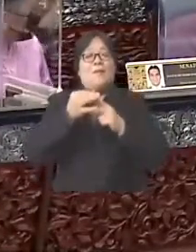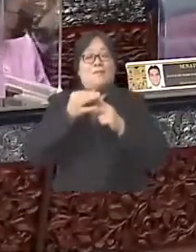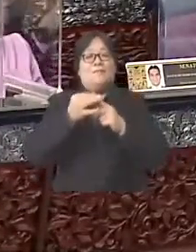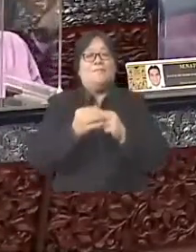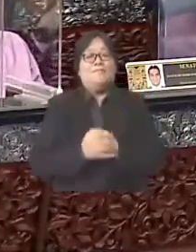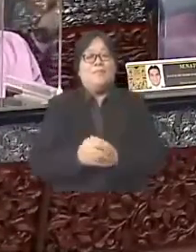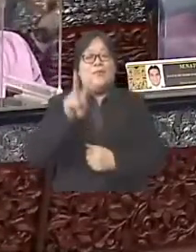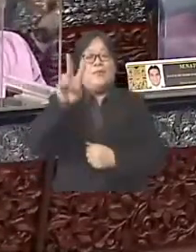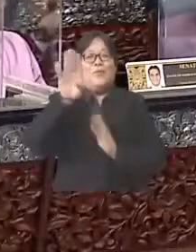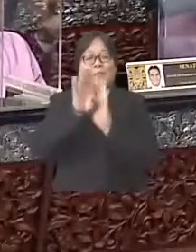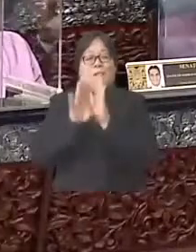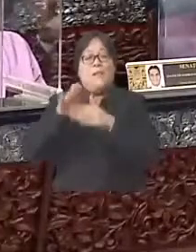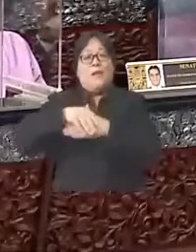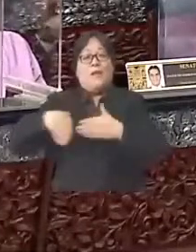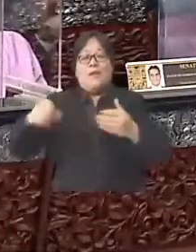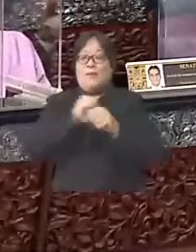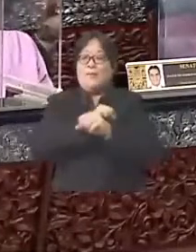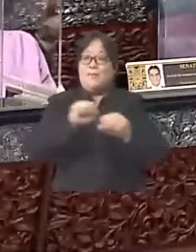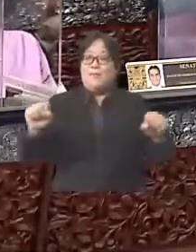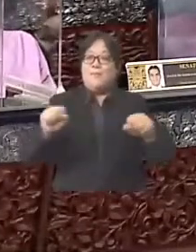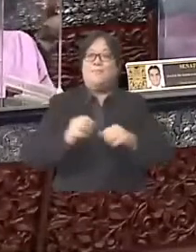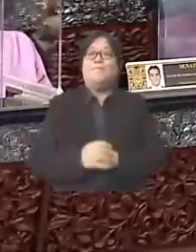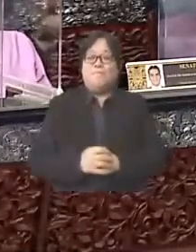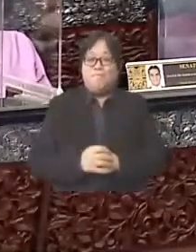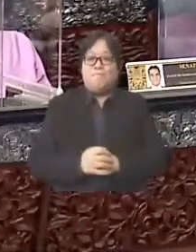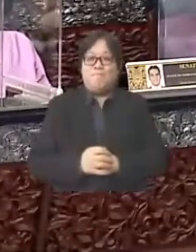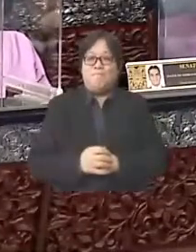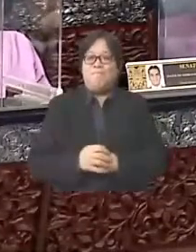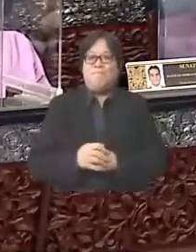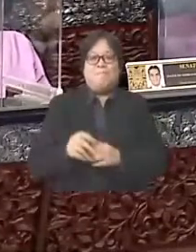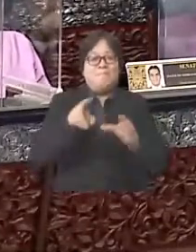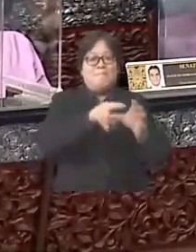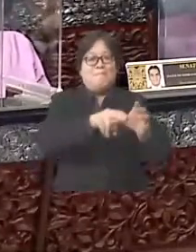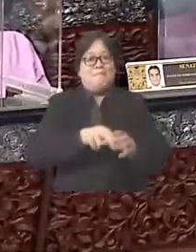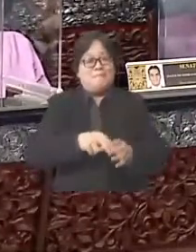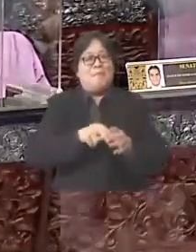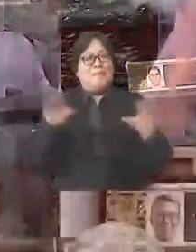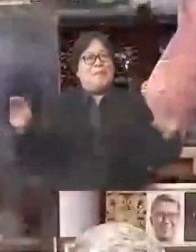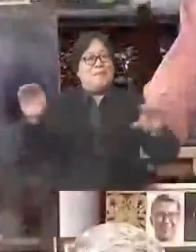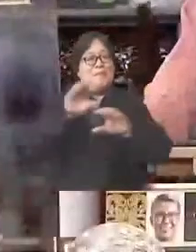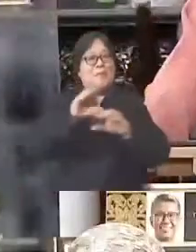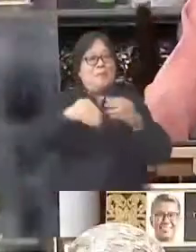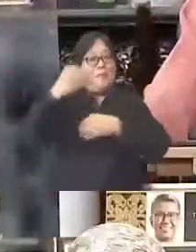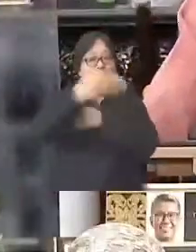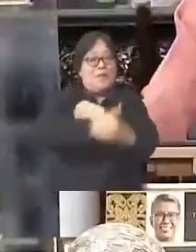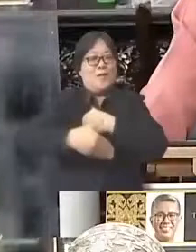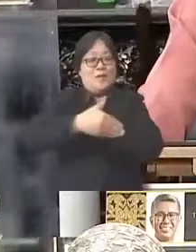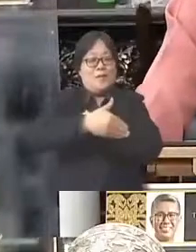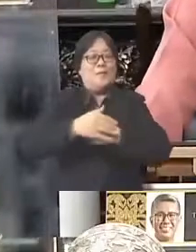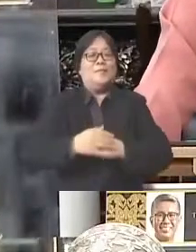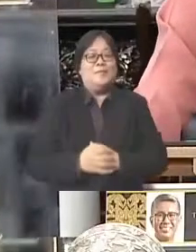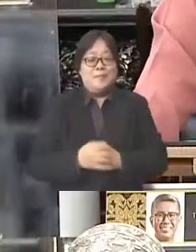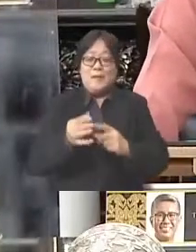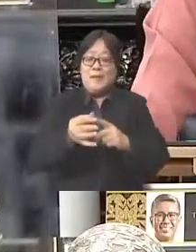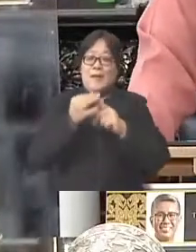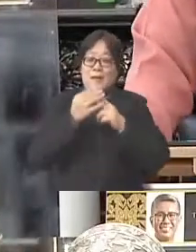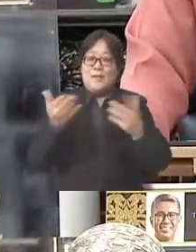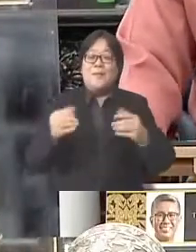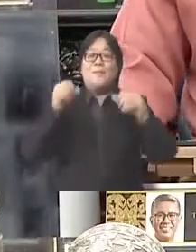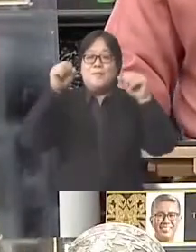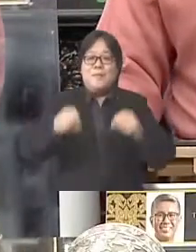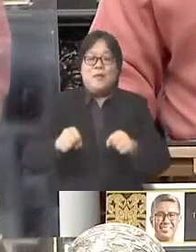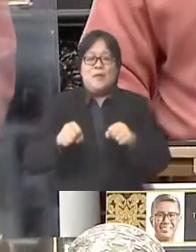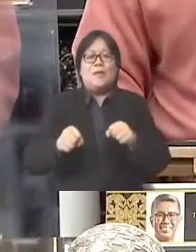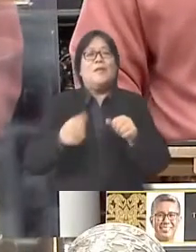setuju sehingga dua bilang Ringgit disediakan bagi menarik pelaburan asing stratejik dalam kalangan syari'at multinasional khususnya